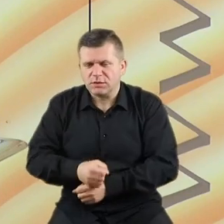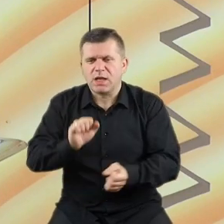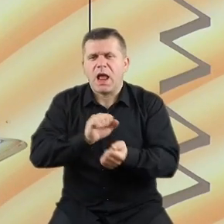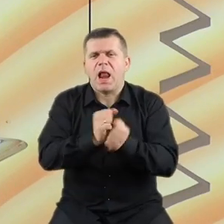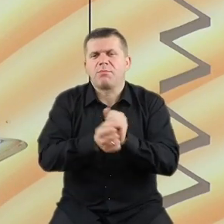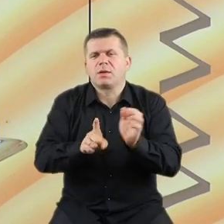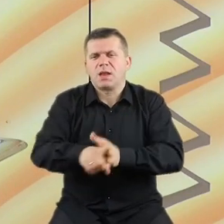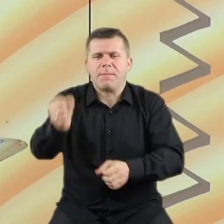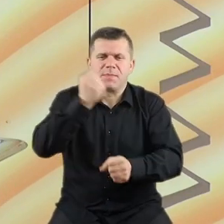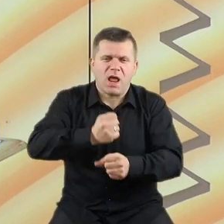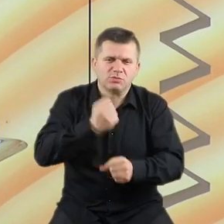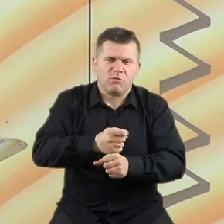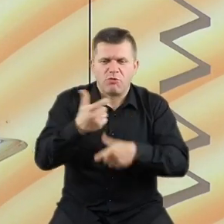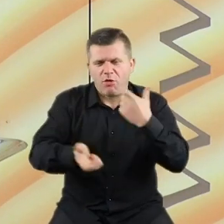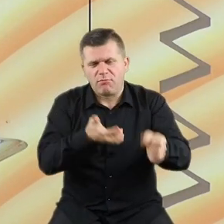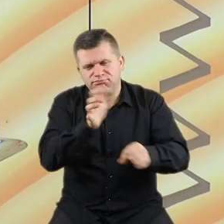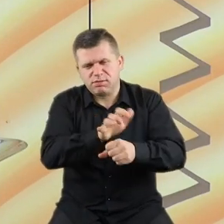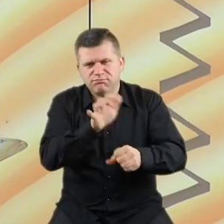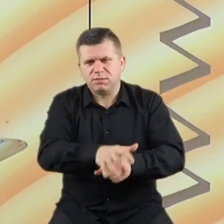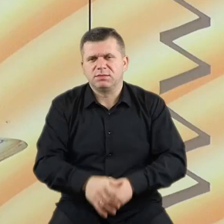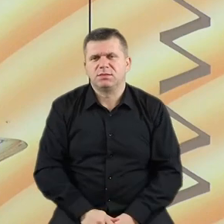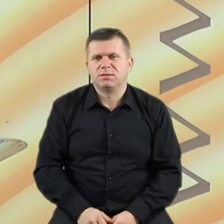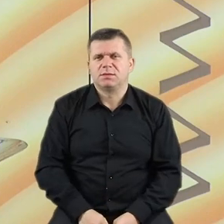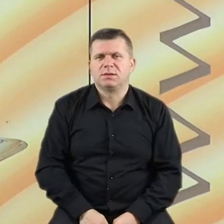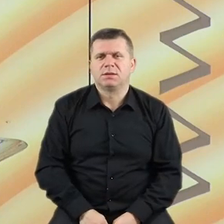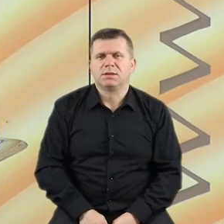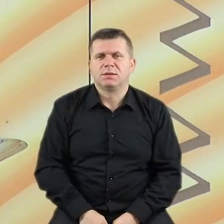pracowników łagrów. Więc właśnie tak jak ja mówię,